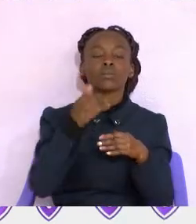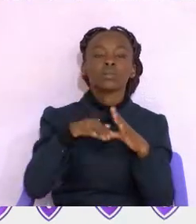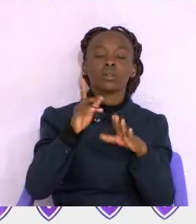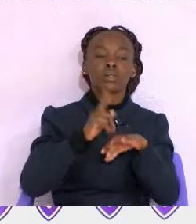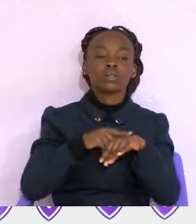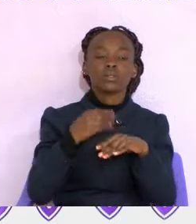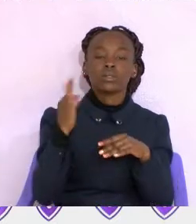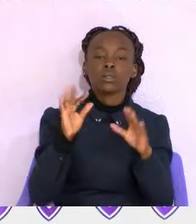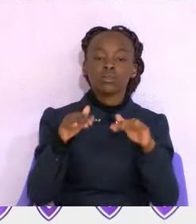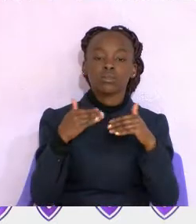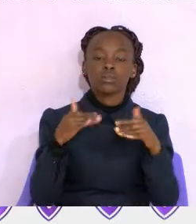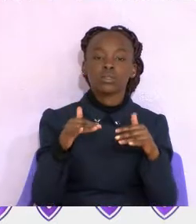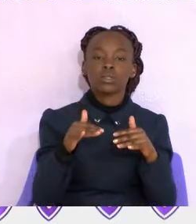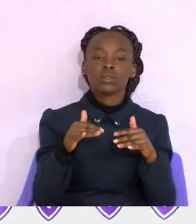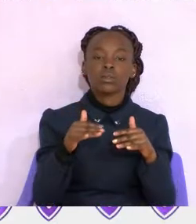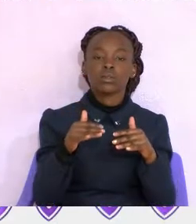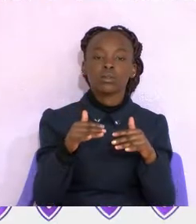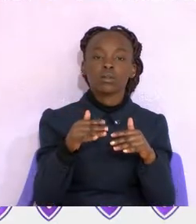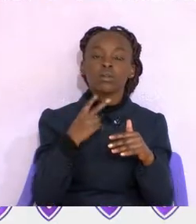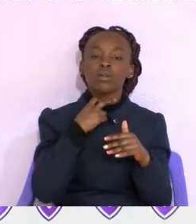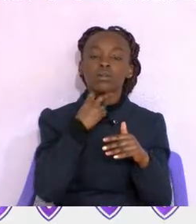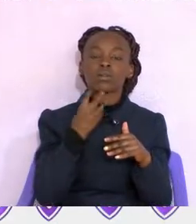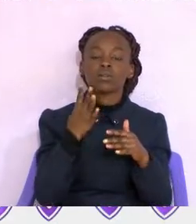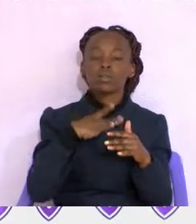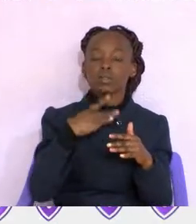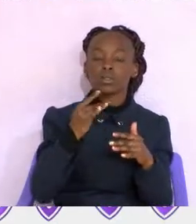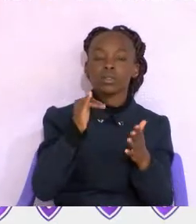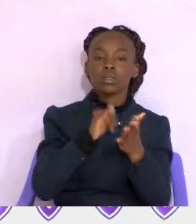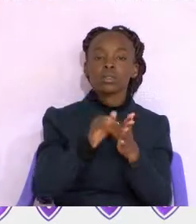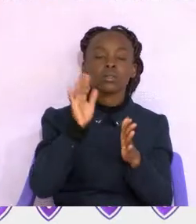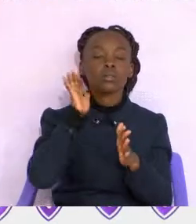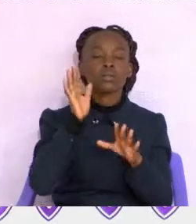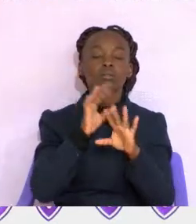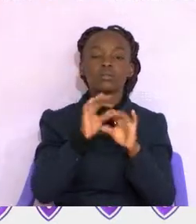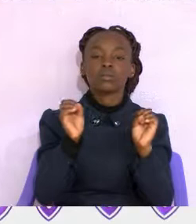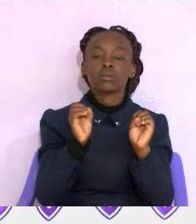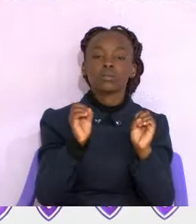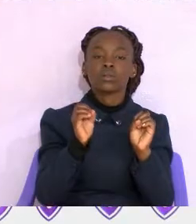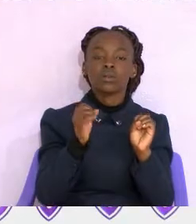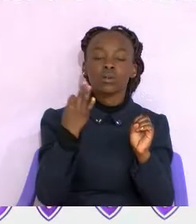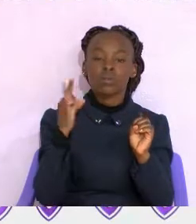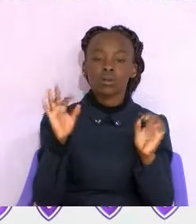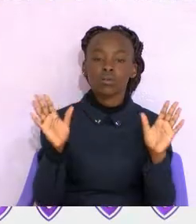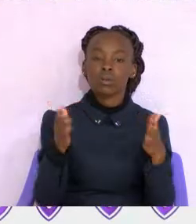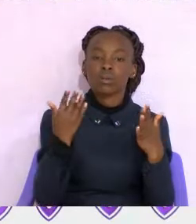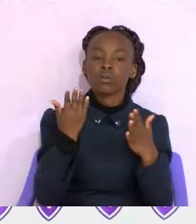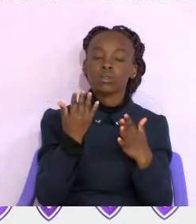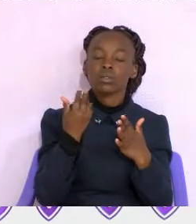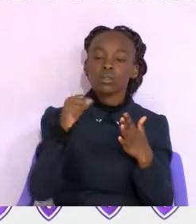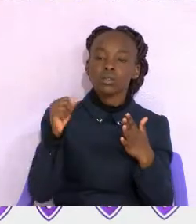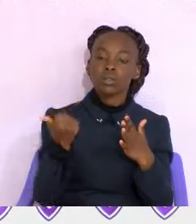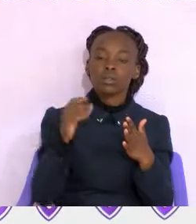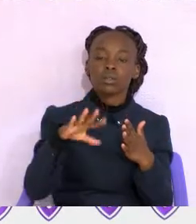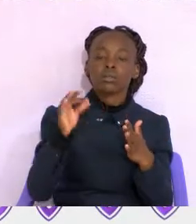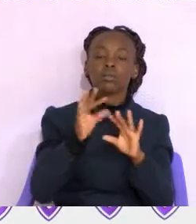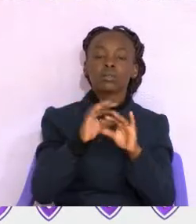kuyumbayumba, sauti kama hayo ndio sauti hazizikiki. Sauti ya watu kama hao ya kuatia wengine moyo ndio hazipatikani. Kwa